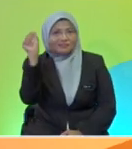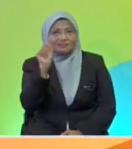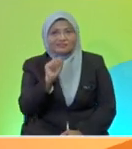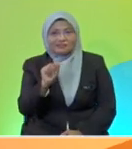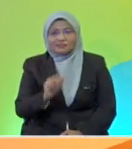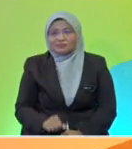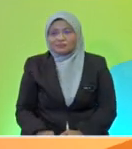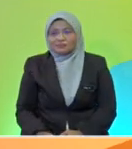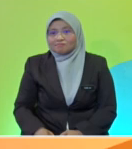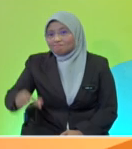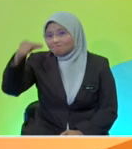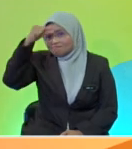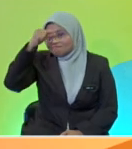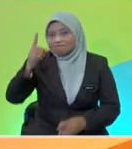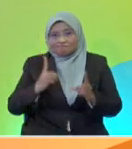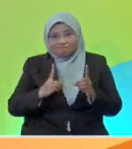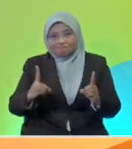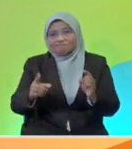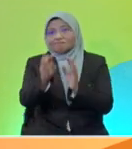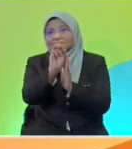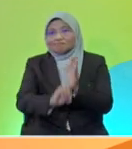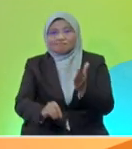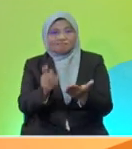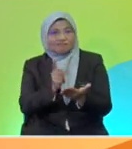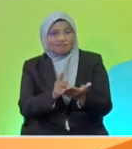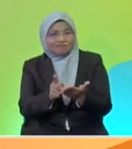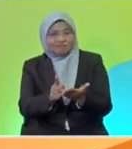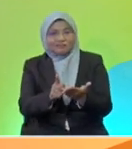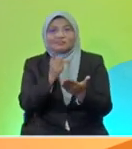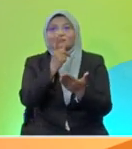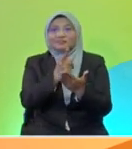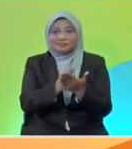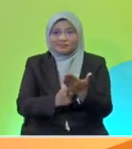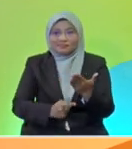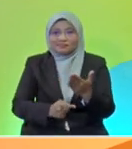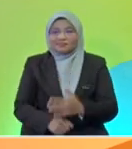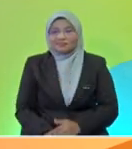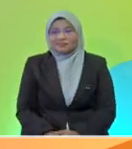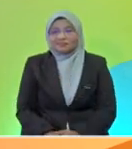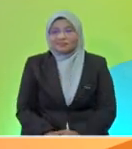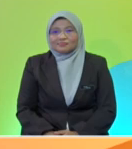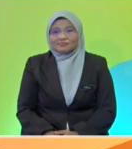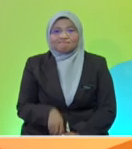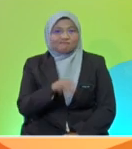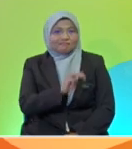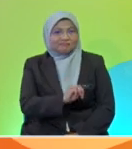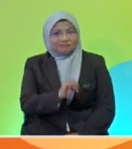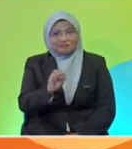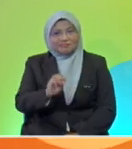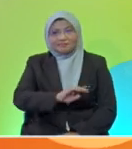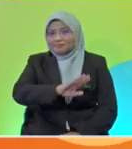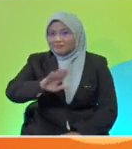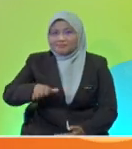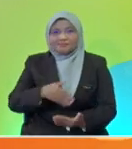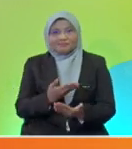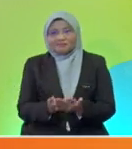Abang sedang mengira apa Oke boleh tulis siapa masing-masing walaupun Sofia yang pilih tabung murid-murid lain